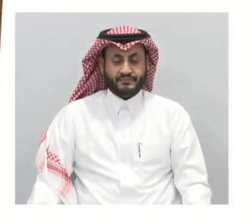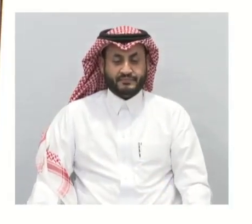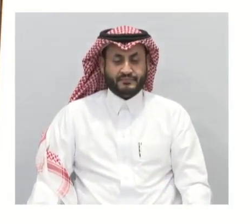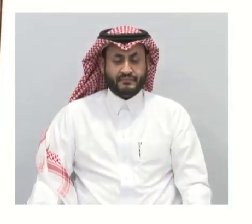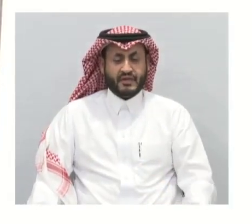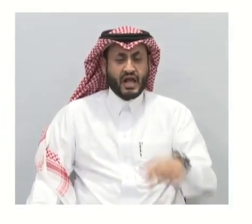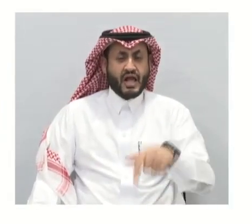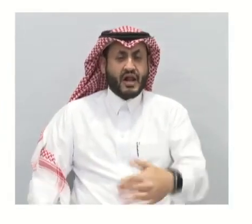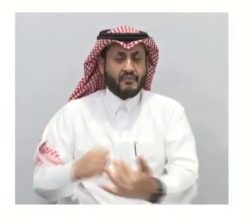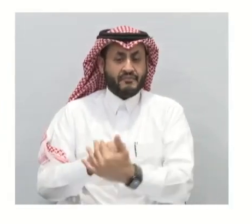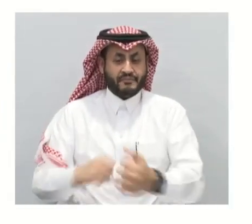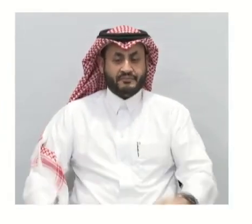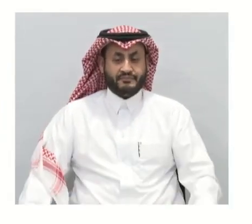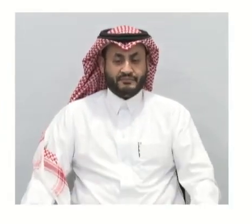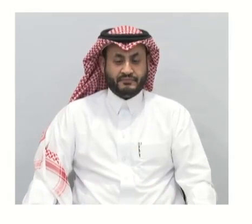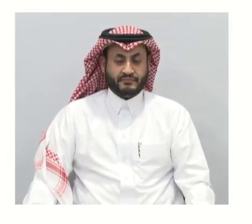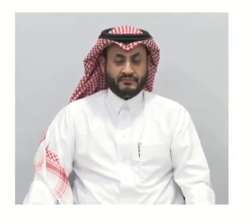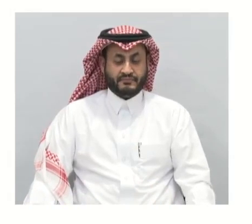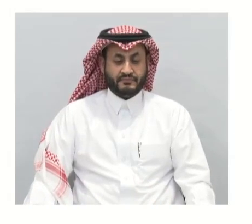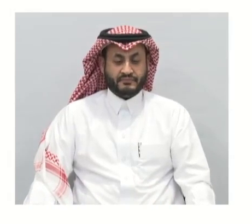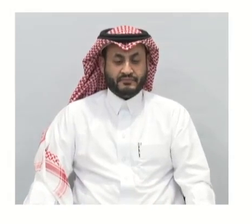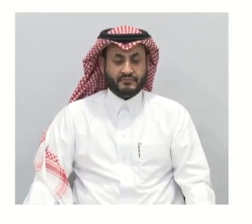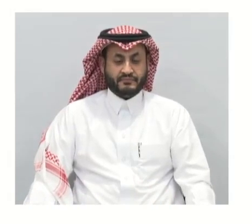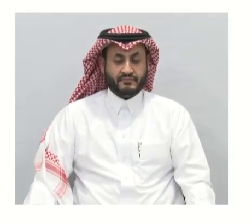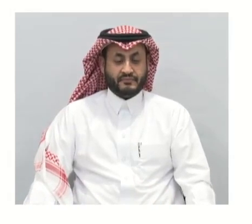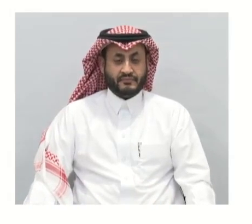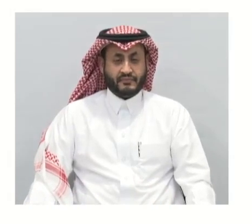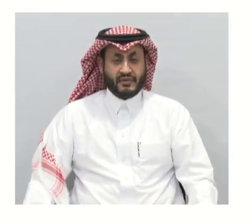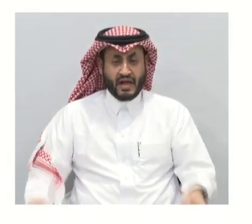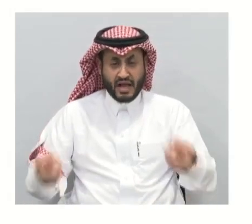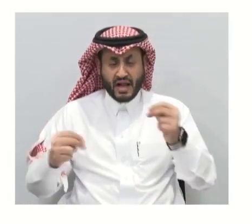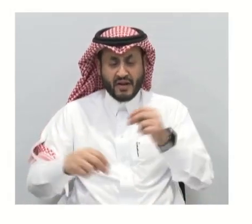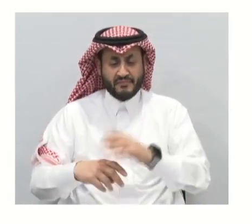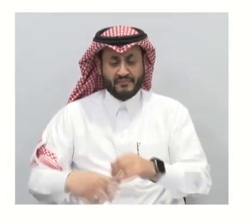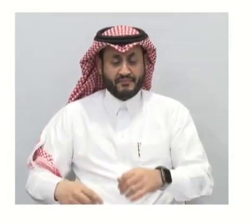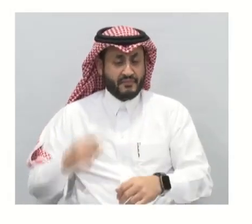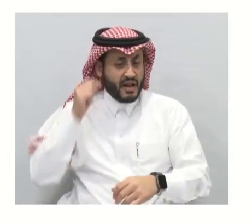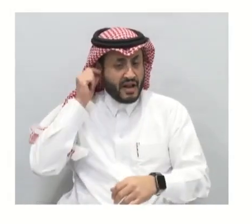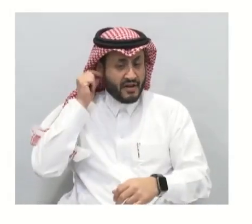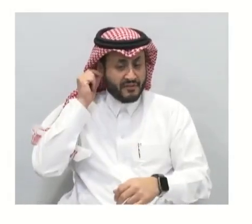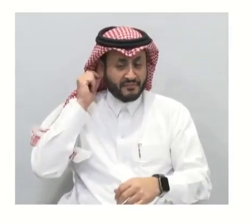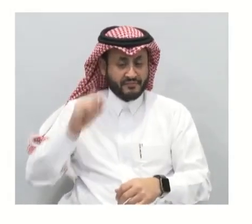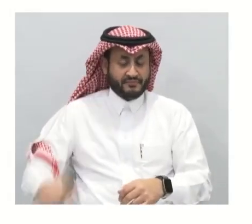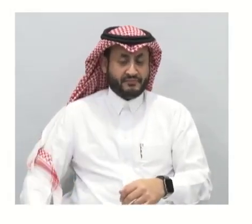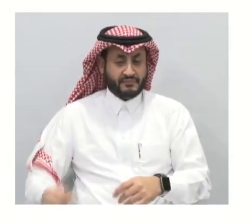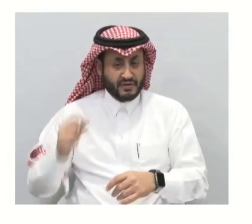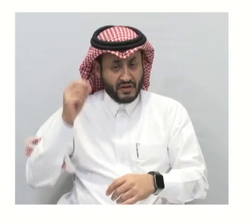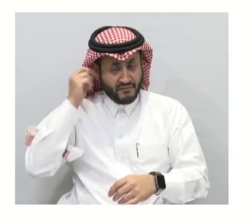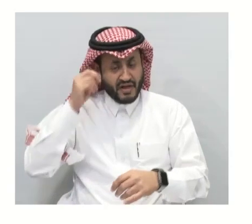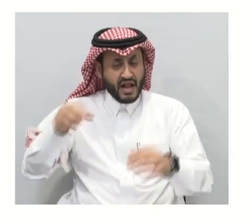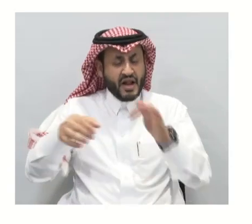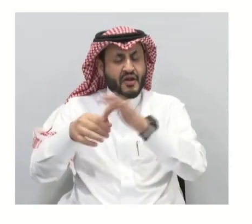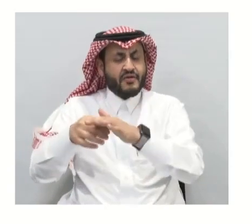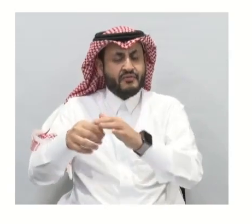ماذا تعلمنا هذا اليوم المستقبلات الحسيه في الاذن ذكرنا ان